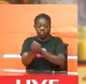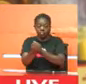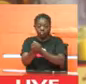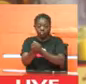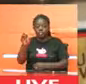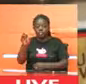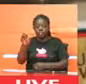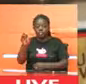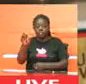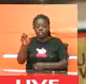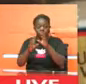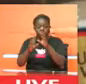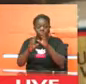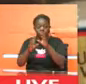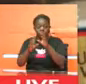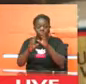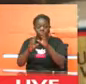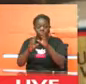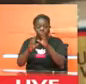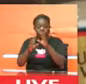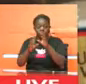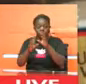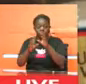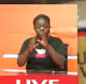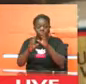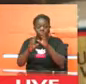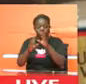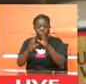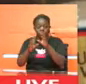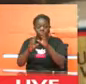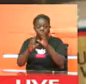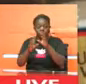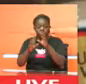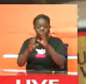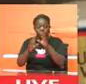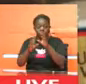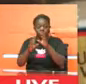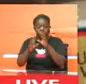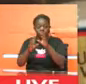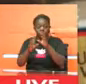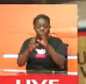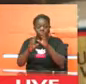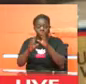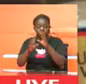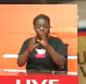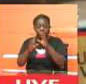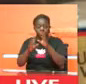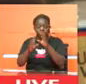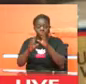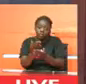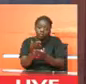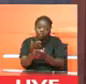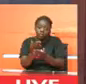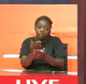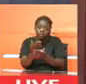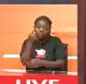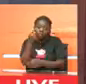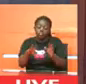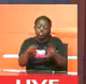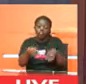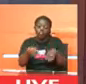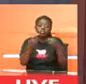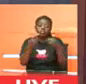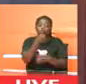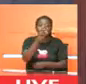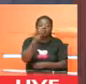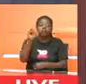Abogezganyiza nabo we mitwalo 10 ekiwojjo mukogerenya nokwegayirira okwamaanyi kyapasi naga mwina bawe mitwalo 10 nabo